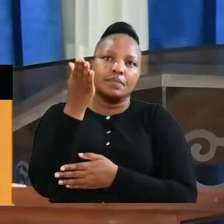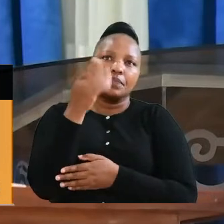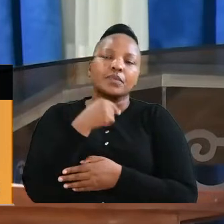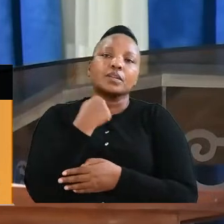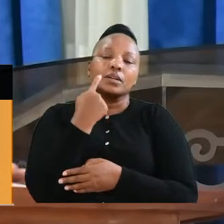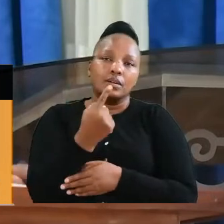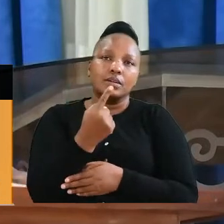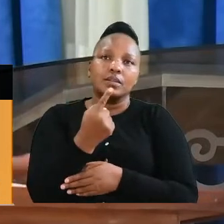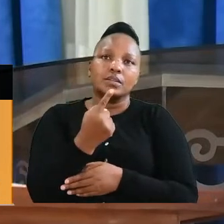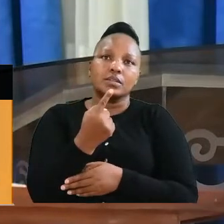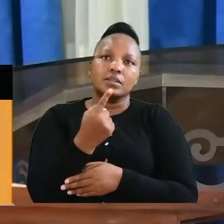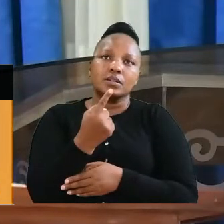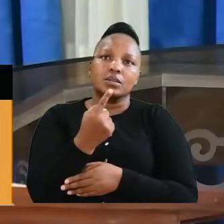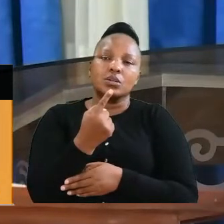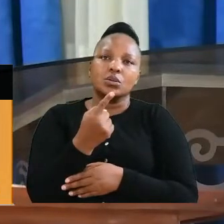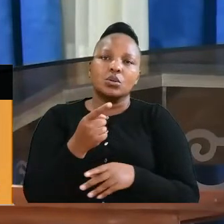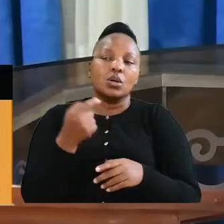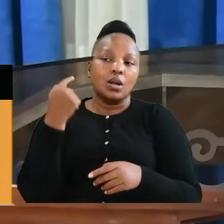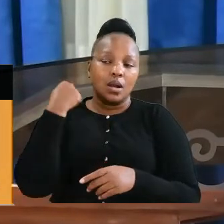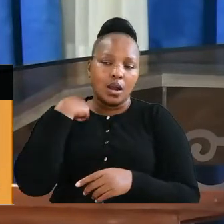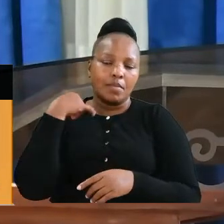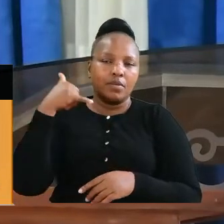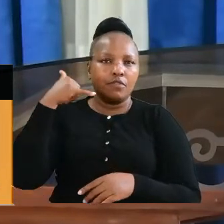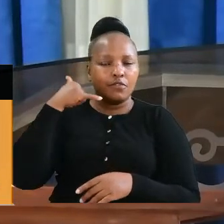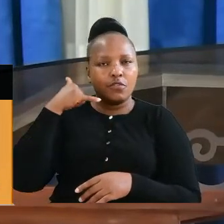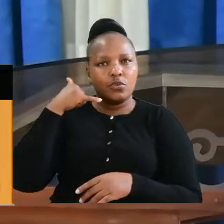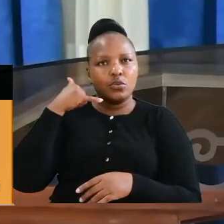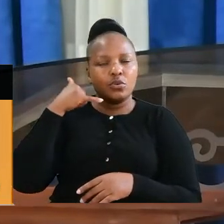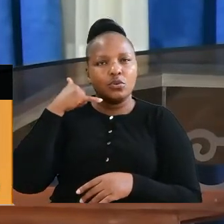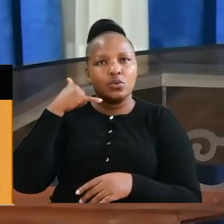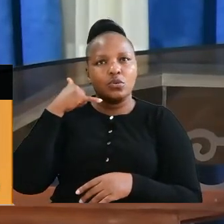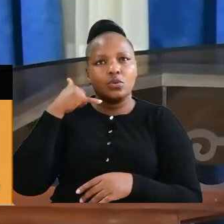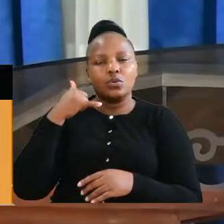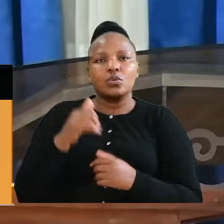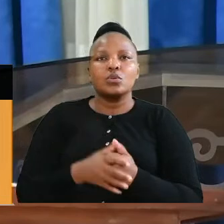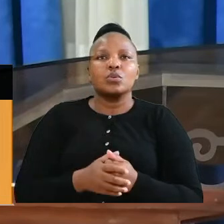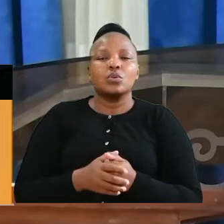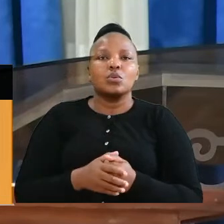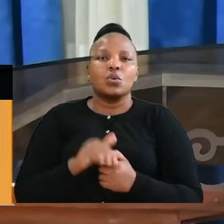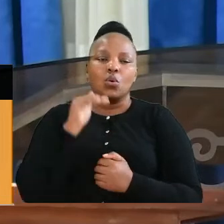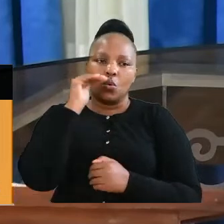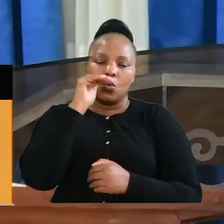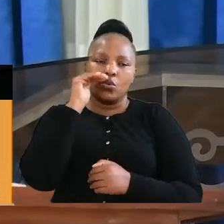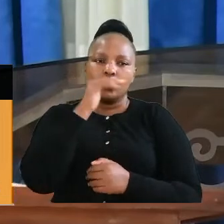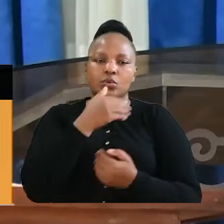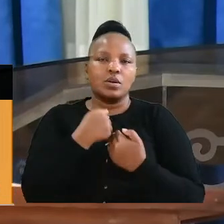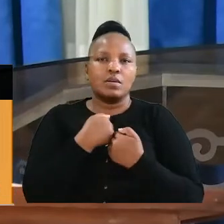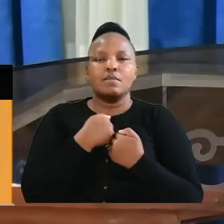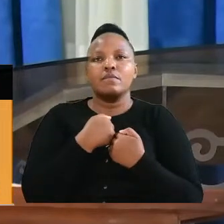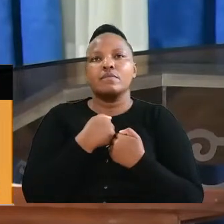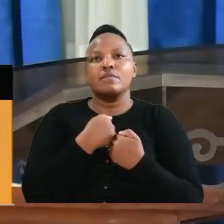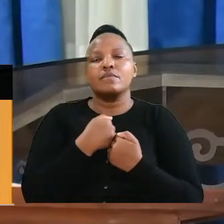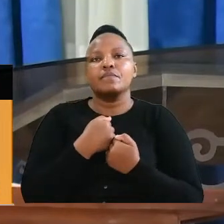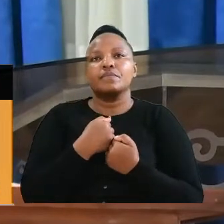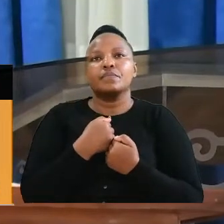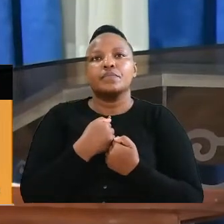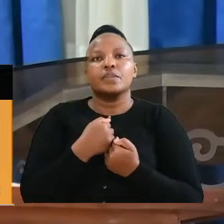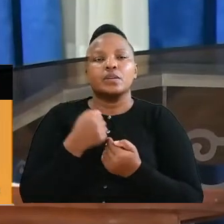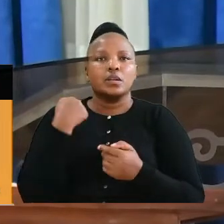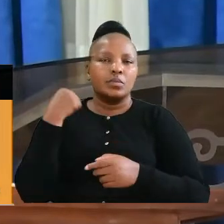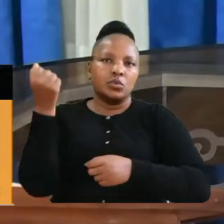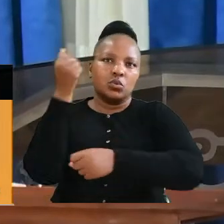vile nitakupa namba ya simu ambayo unaweza piga na majibu yako pia utapewa majibu. Ya shule